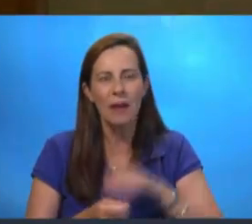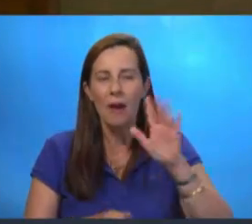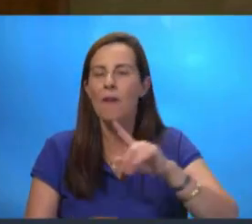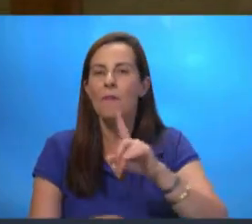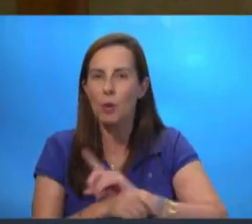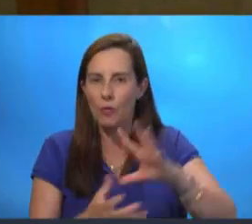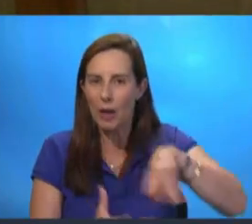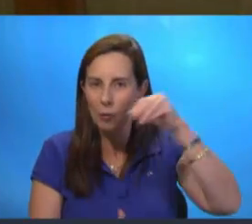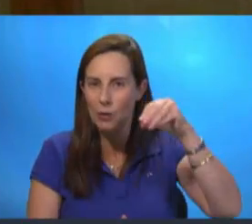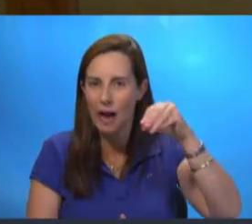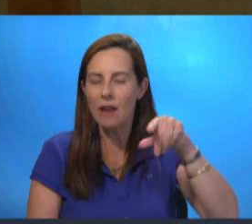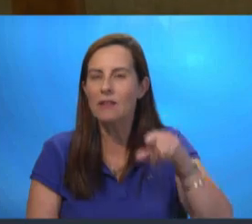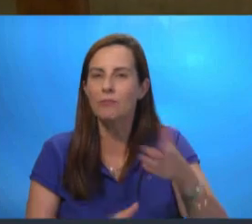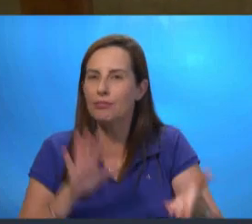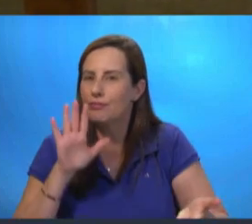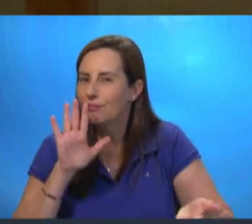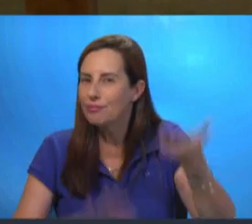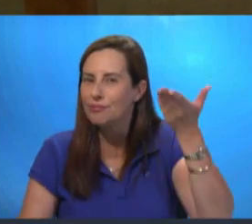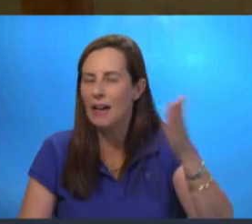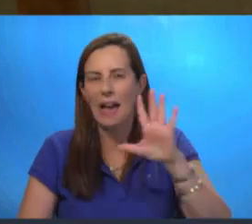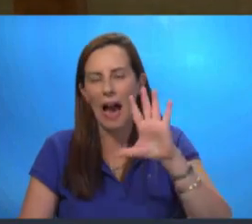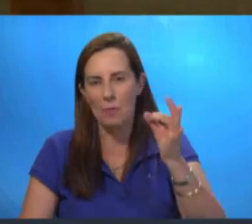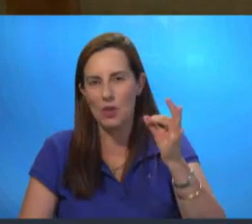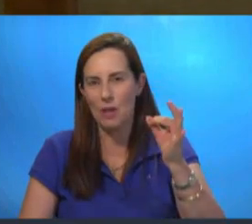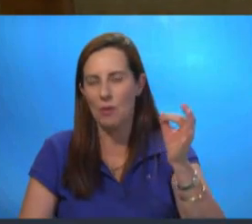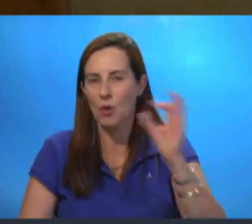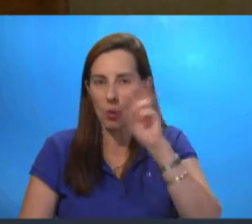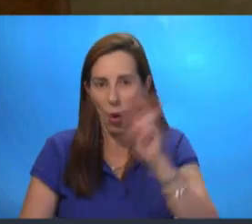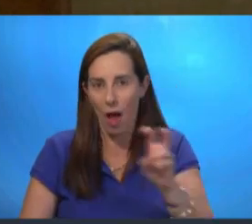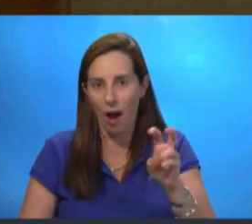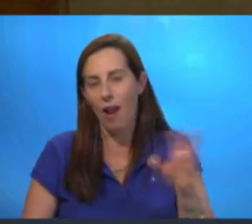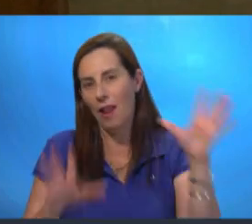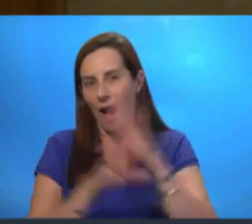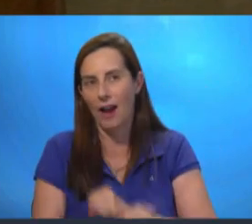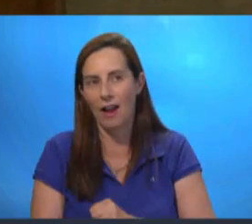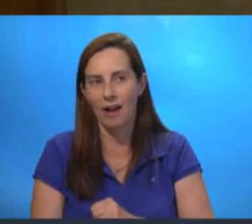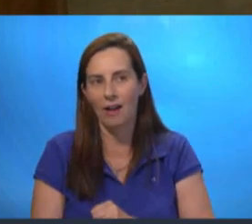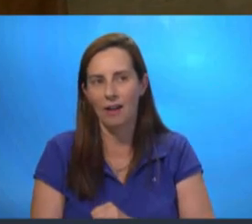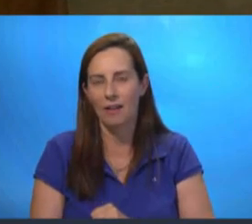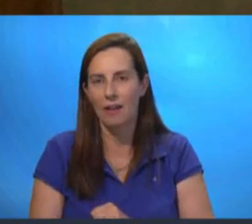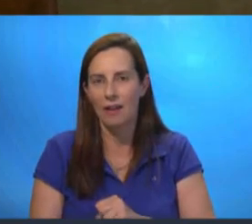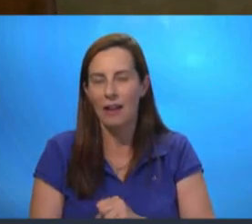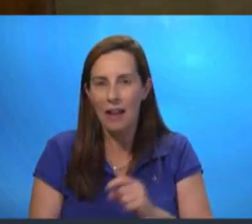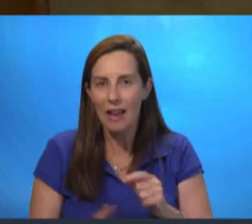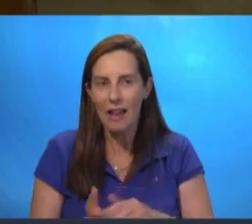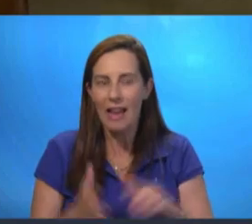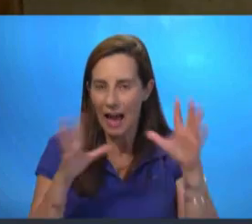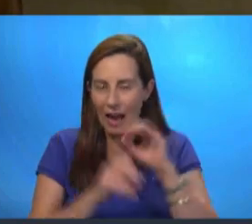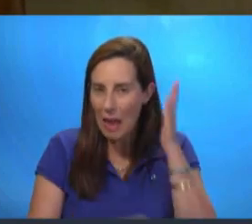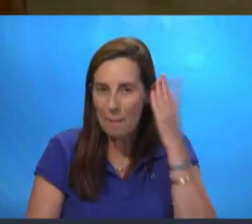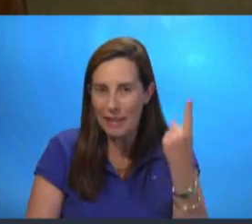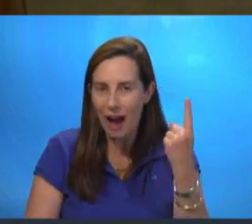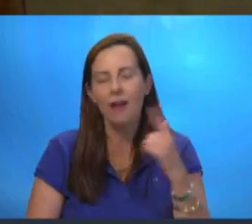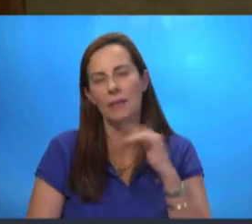World Cup, it will cost $50 per night. $50. For a bed. For a bed.